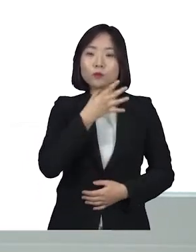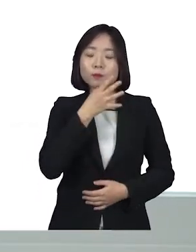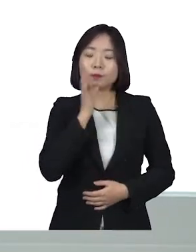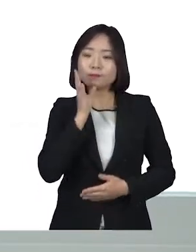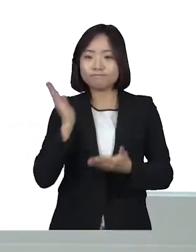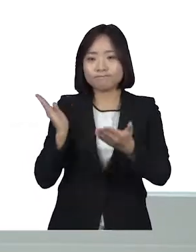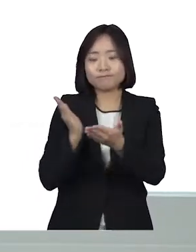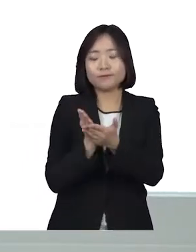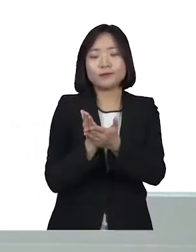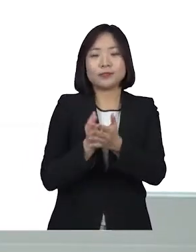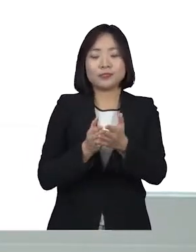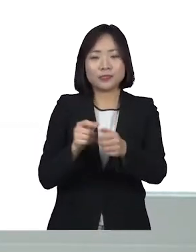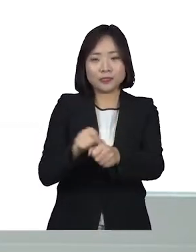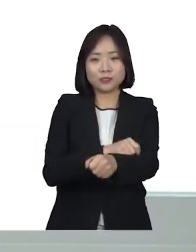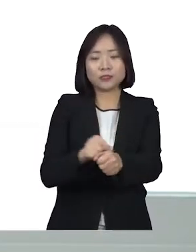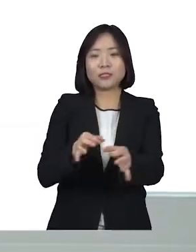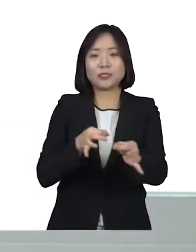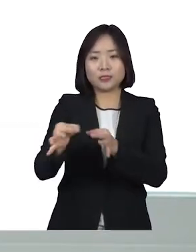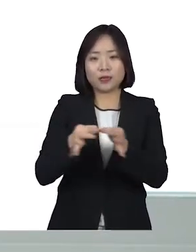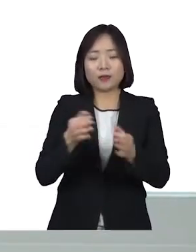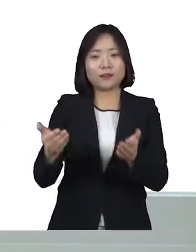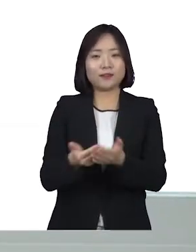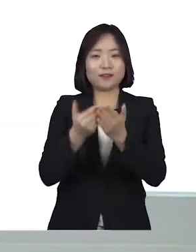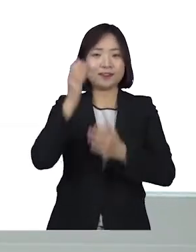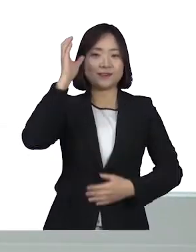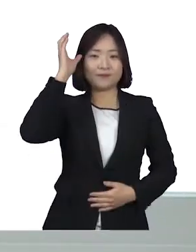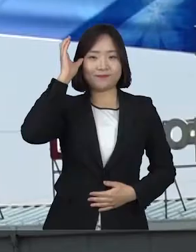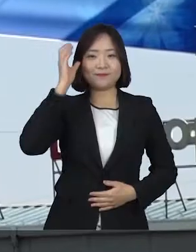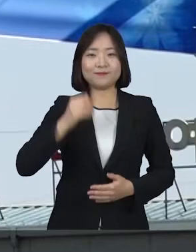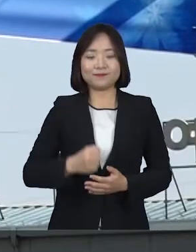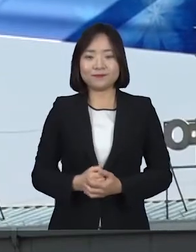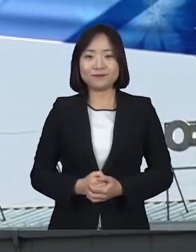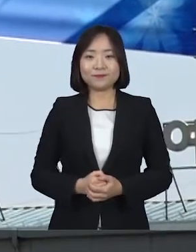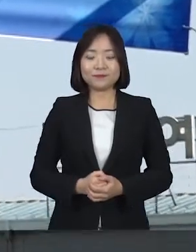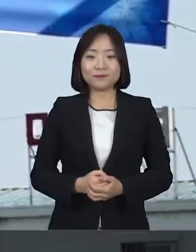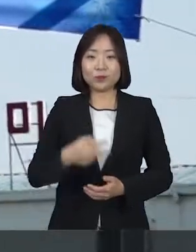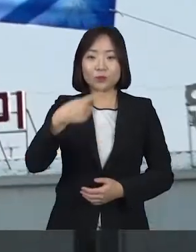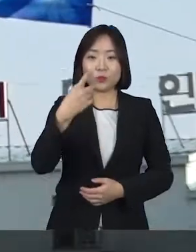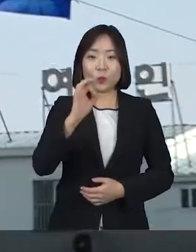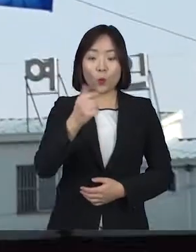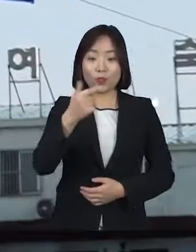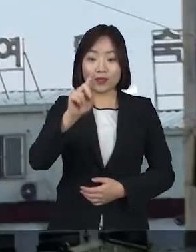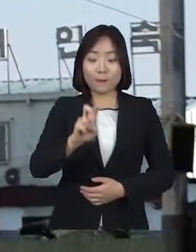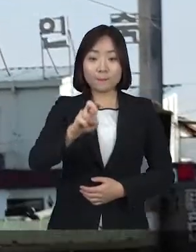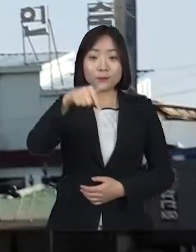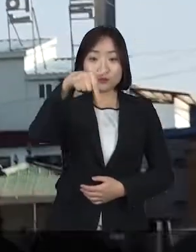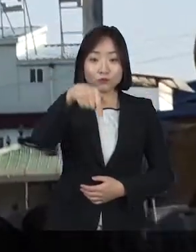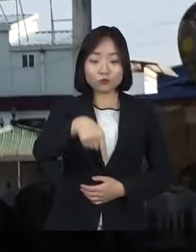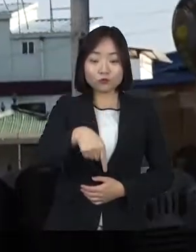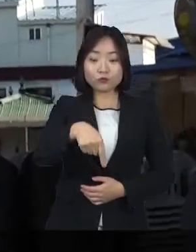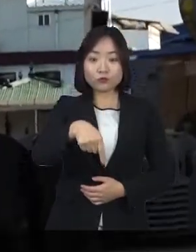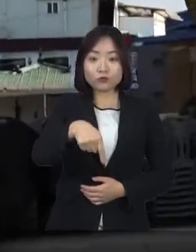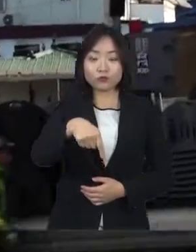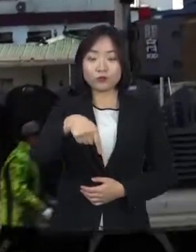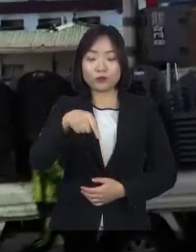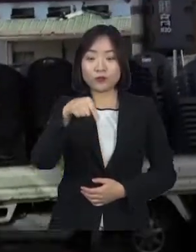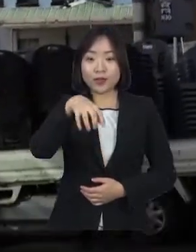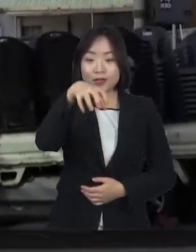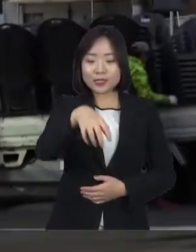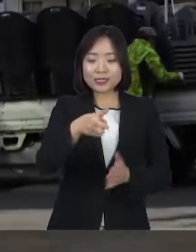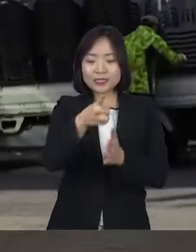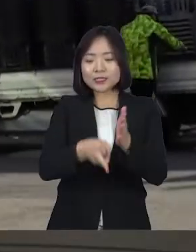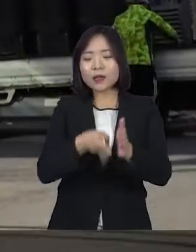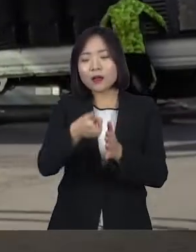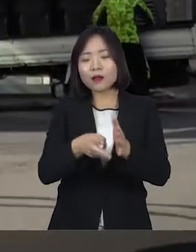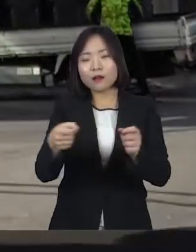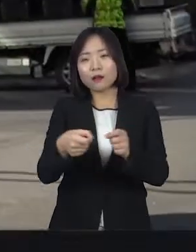특화시장으로 나아가는 디딤돌 역할을 할 것으로 기대됩니다. 동남구 공설시장 2길 15번지에 위치한 천안